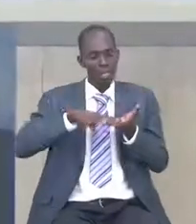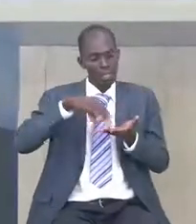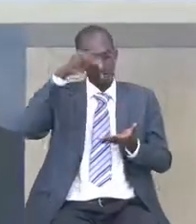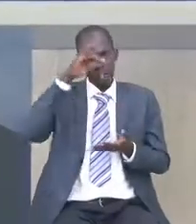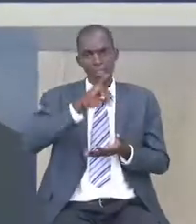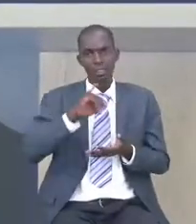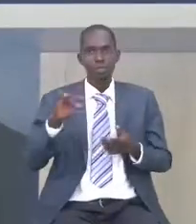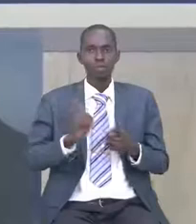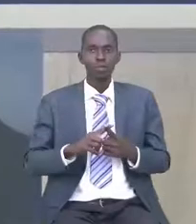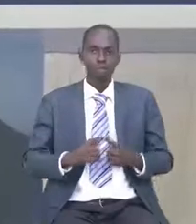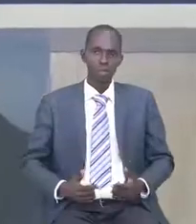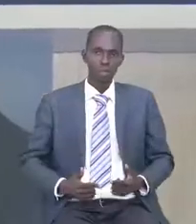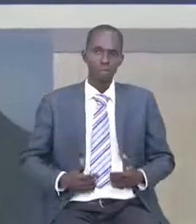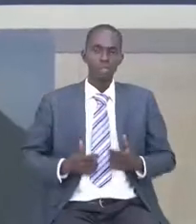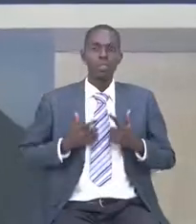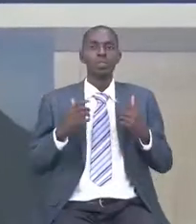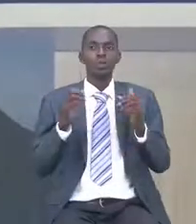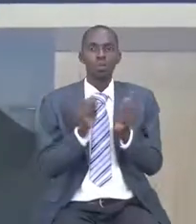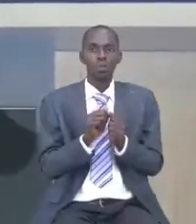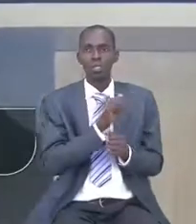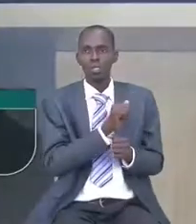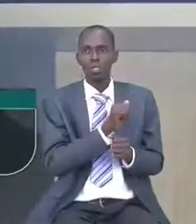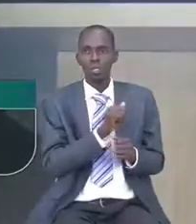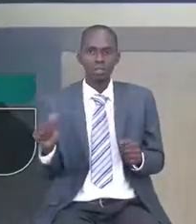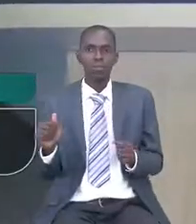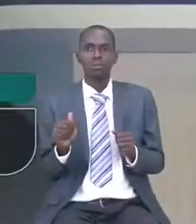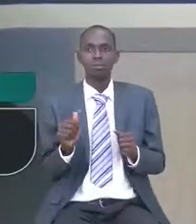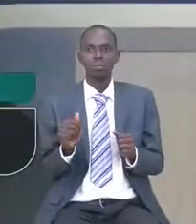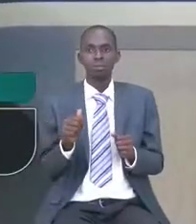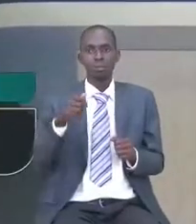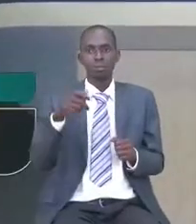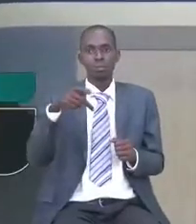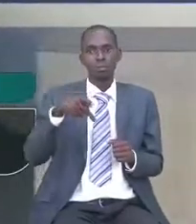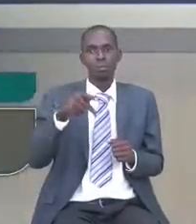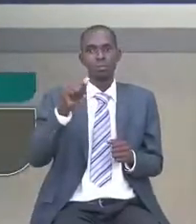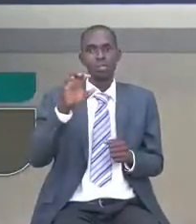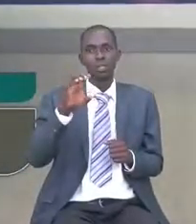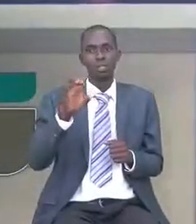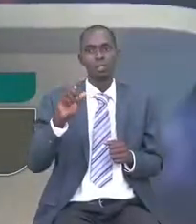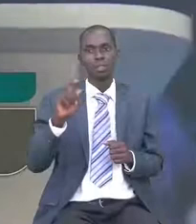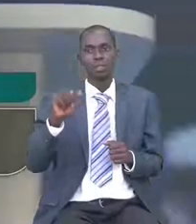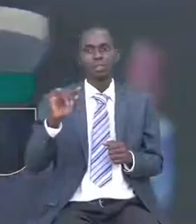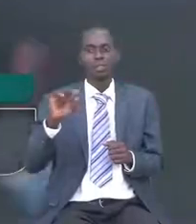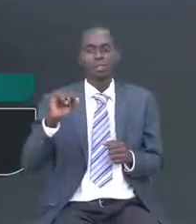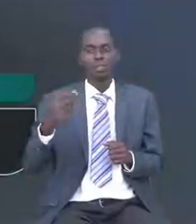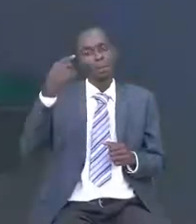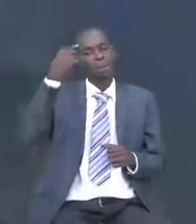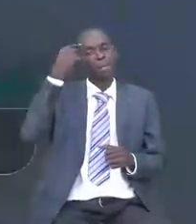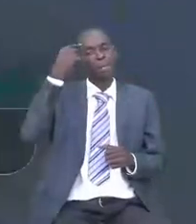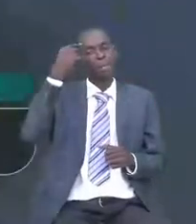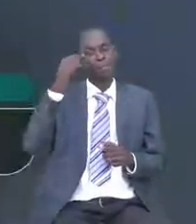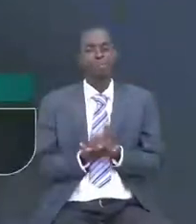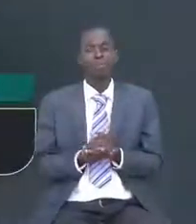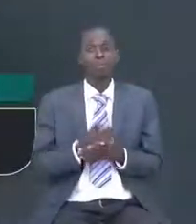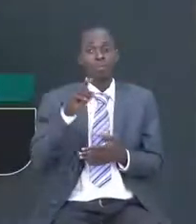avec un état d'esprit de pionnier. Apprendre à vivre avec